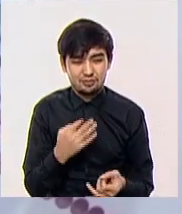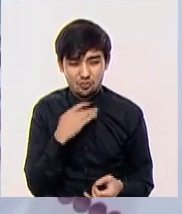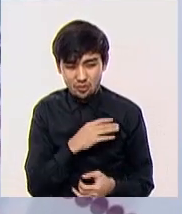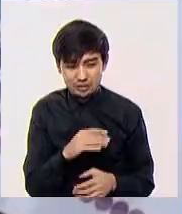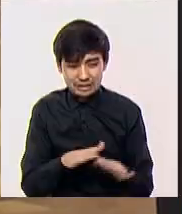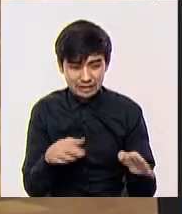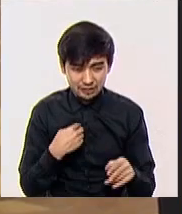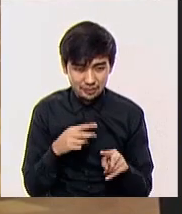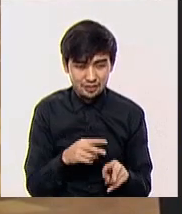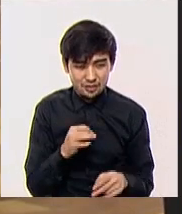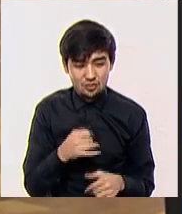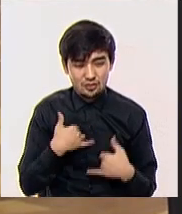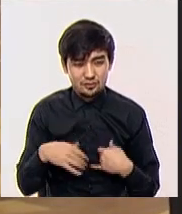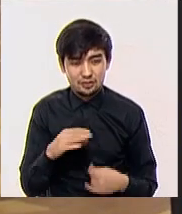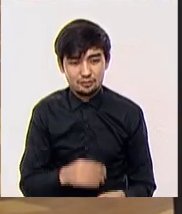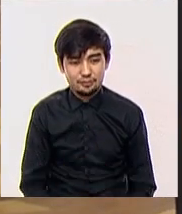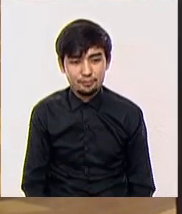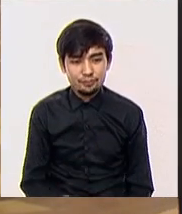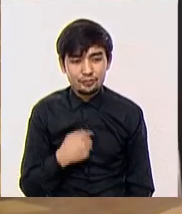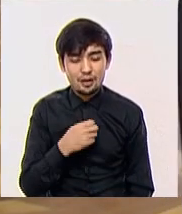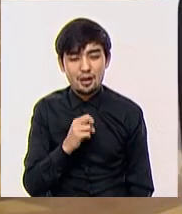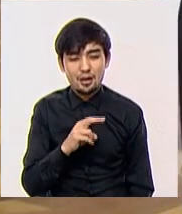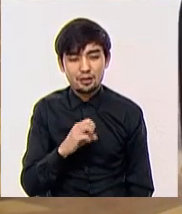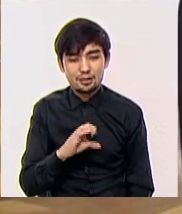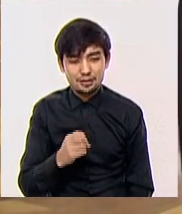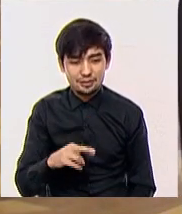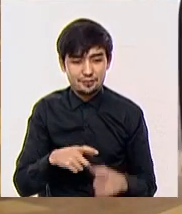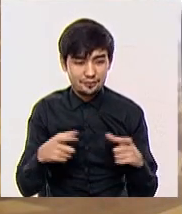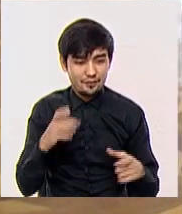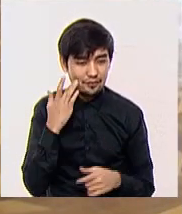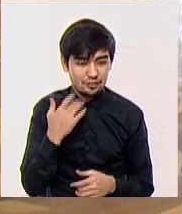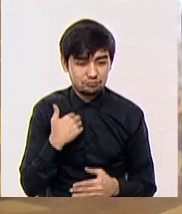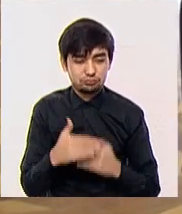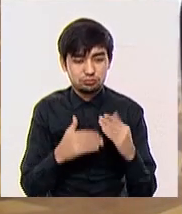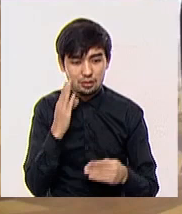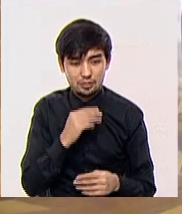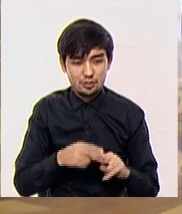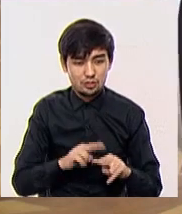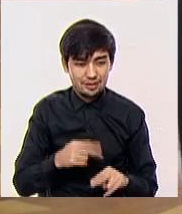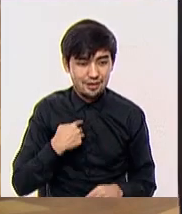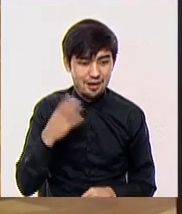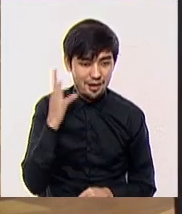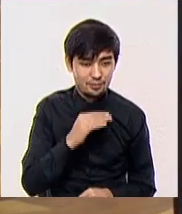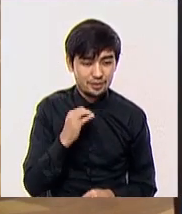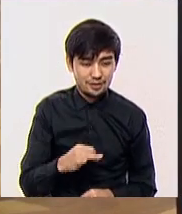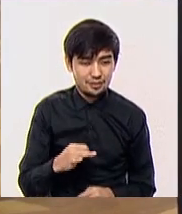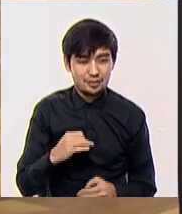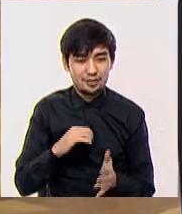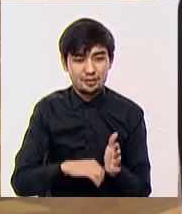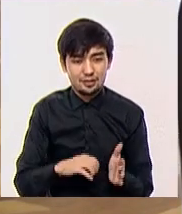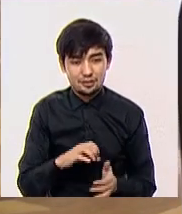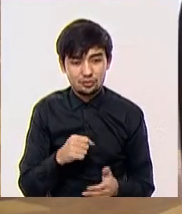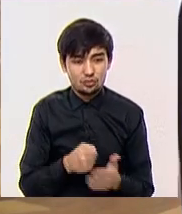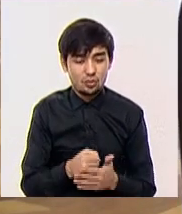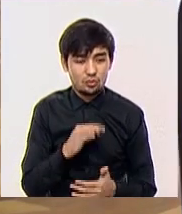предполагают учителя. Я подаю на аттестацию и не прохожу на ту квалификацию, которую я могу, то у меня снимается полностью до